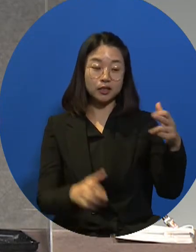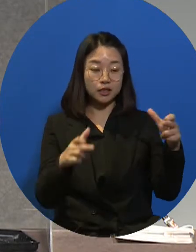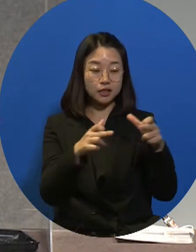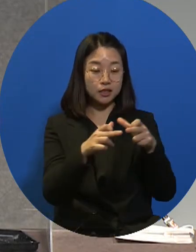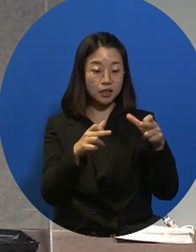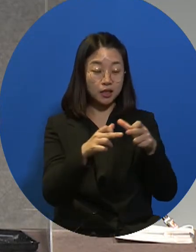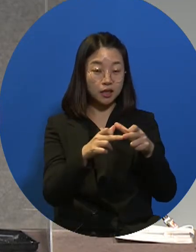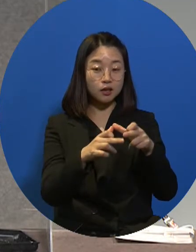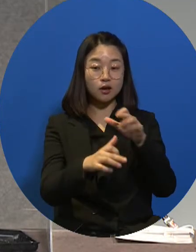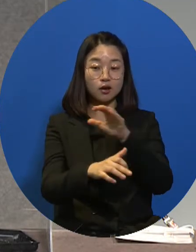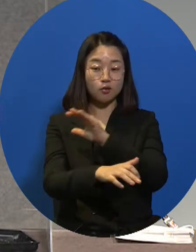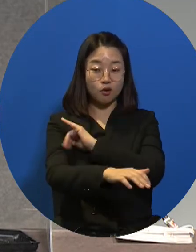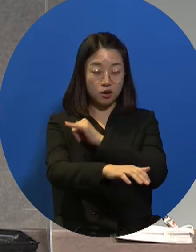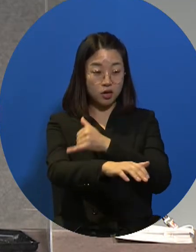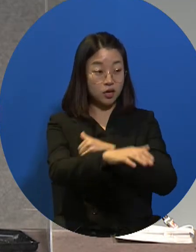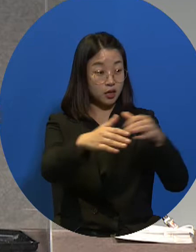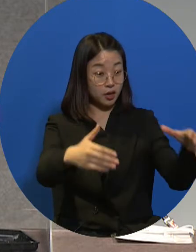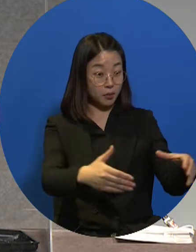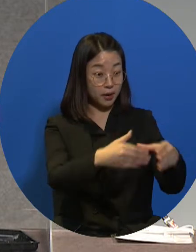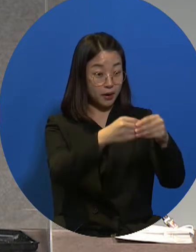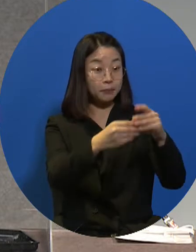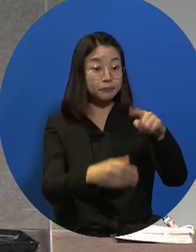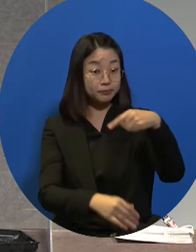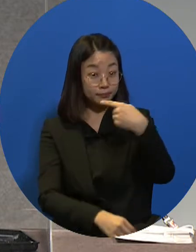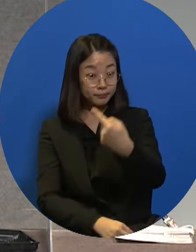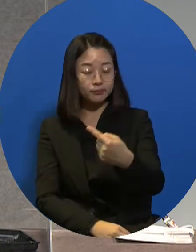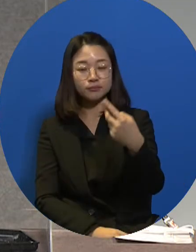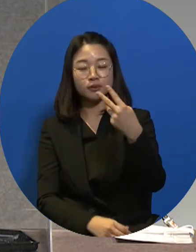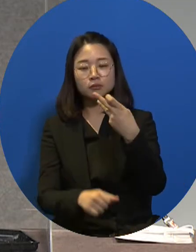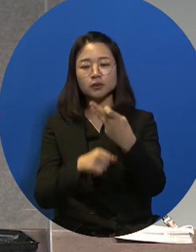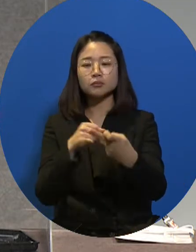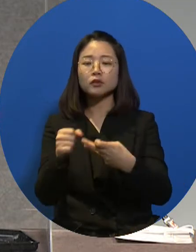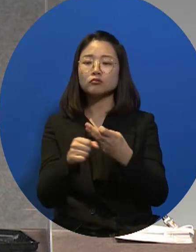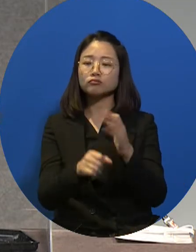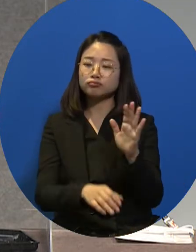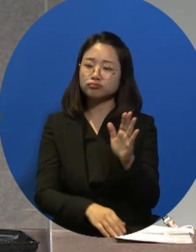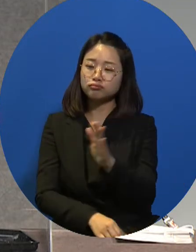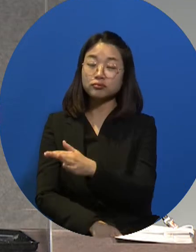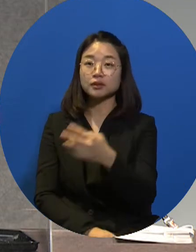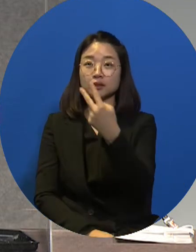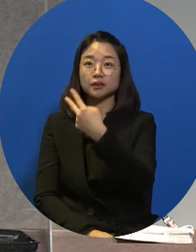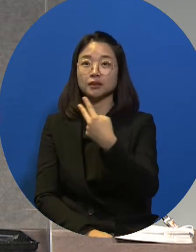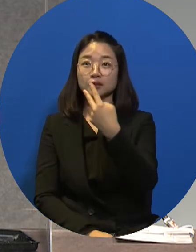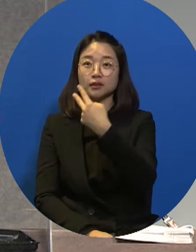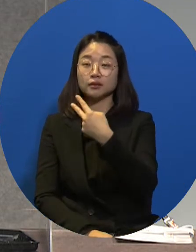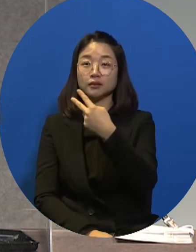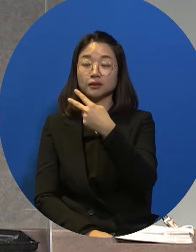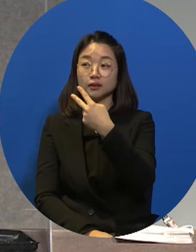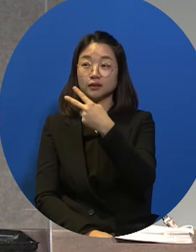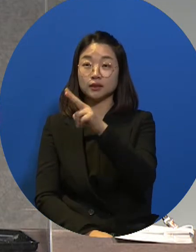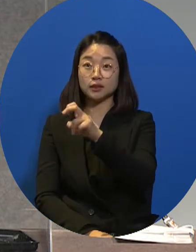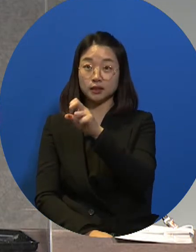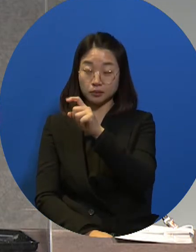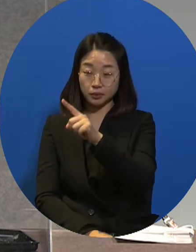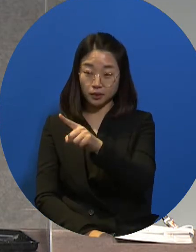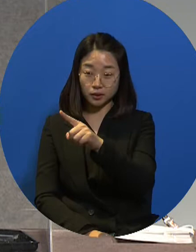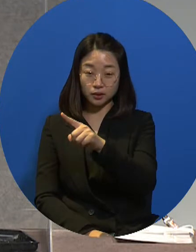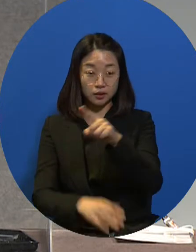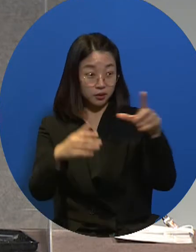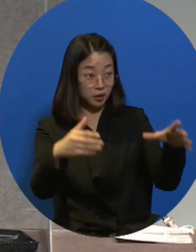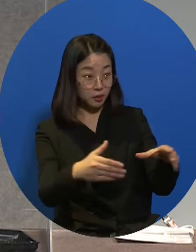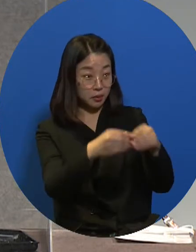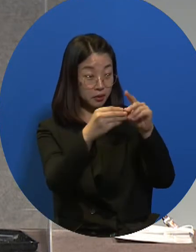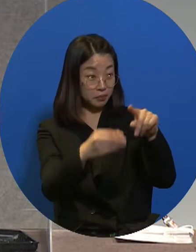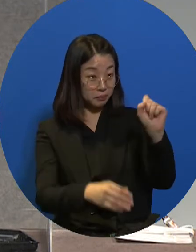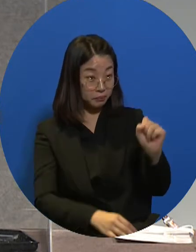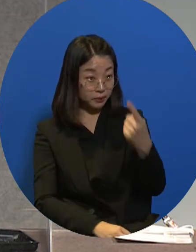협약에 대해서 비준을 했고 이제 13년이 지나서 2021년 3월에 드디어 협약에 관련된 선택의적서 비준